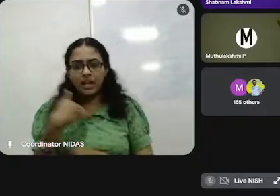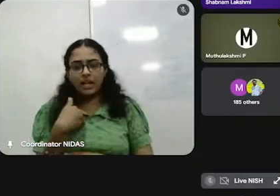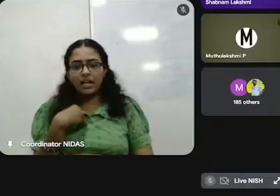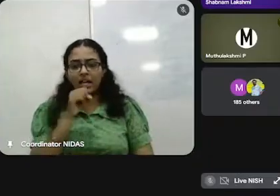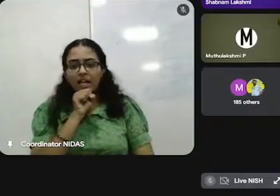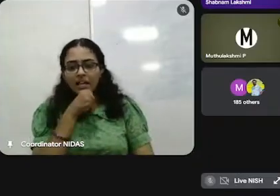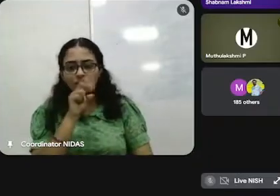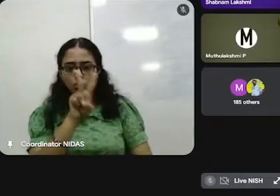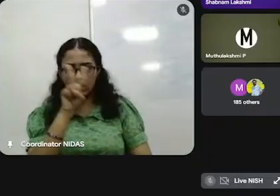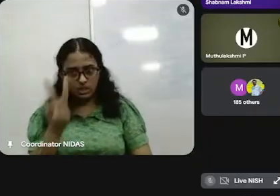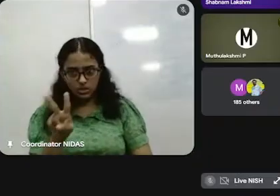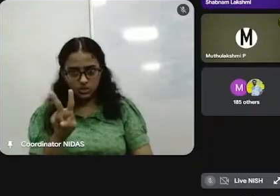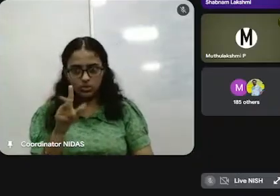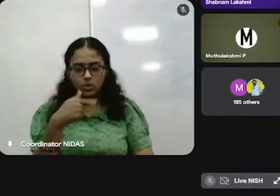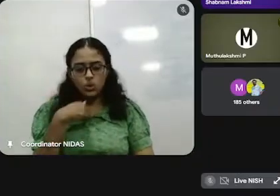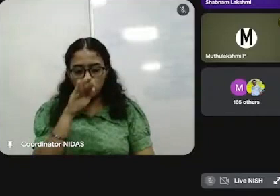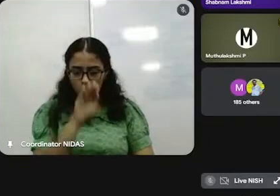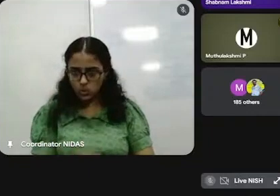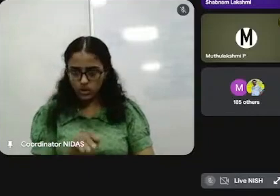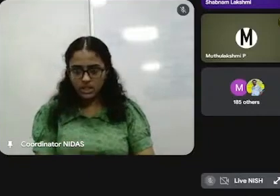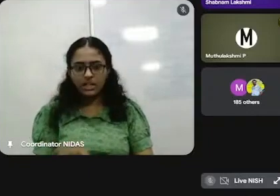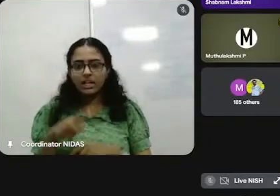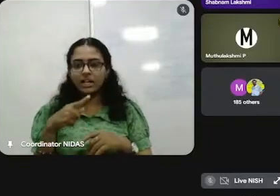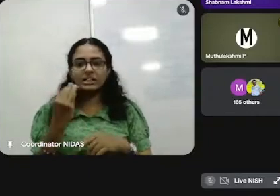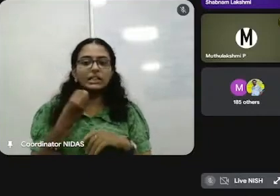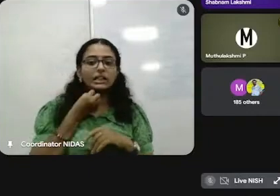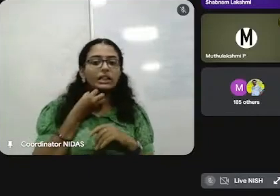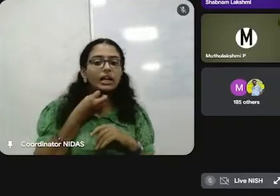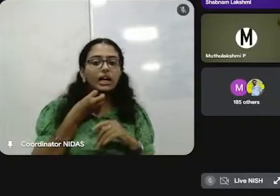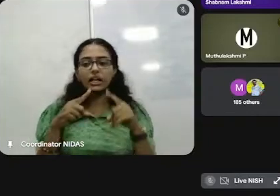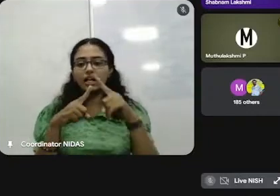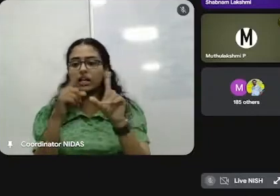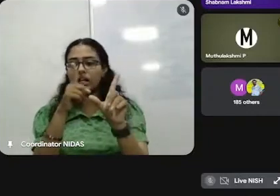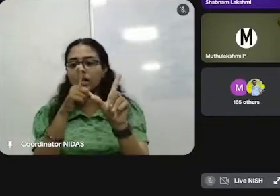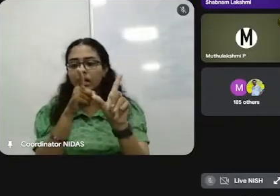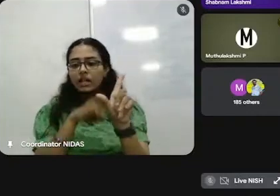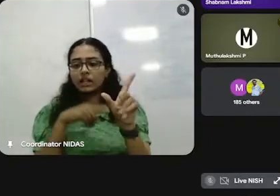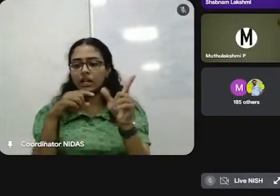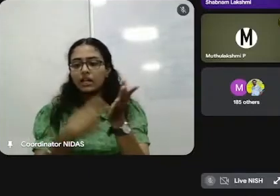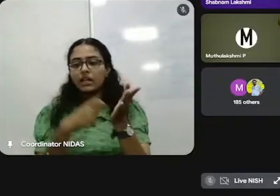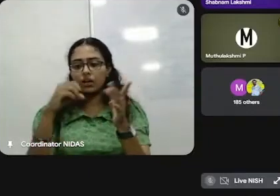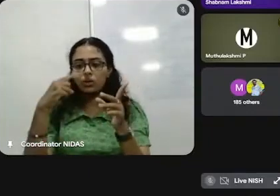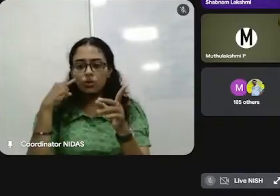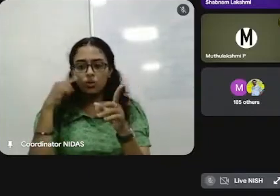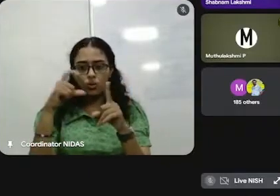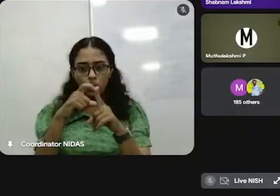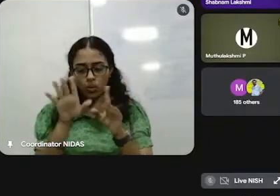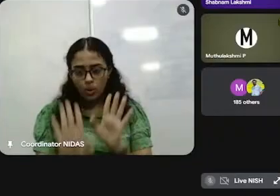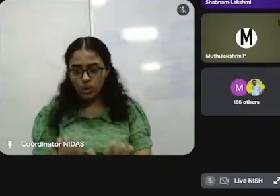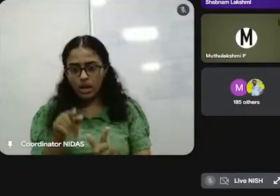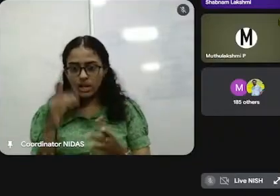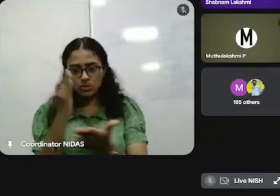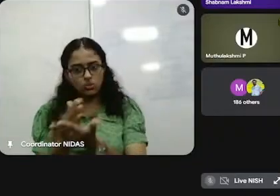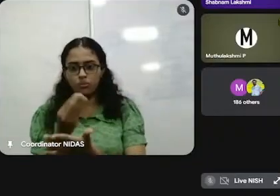ഒരു സ്റ്റുഡന്റ് ആണ്. എനിക്ക് തൈറോയിഡിന്റെ ഇഷ്യൂ ഉണ്ടായിരുന്നു. അപ്പൊ തൈറോയിഡിന്റെ മരുന്ന് പെട്ടെന്ന് നിർത്തി. അതിനുശേഷം എനിക്ക് ഭയങ്കരമായിട്ട് തലവേദന വരുന്നത്.